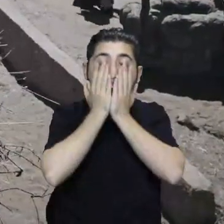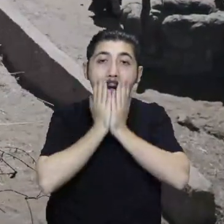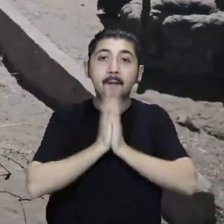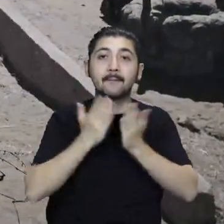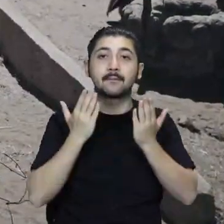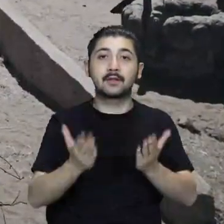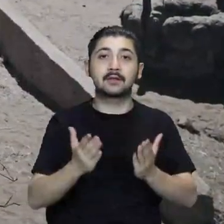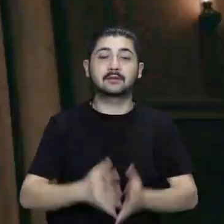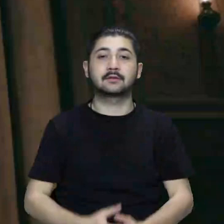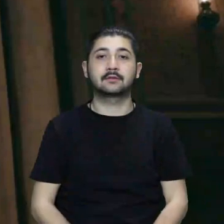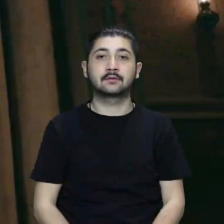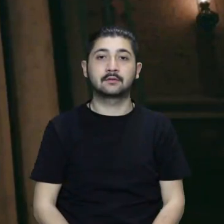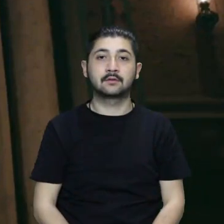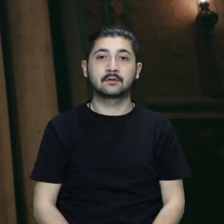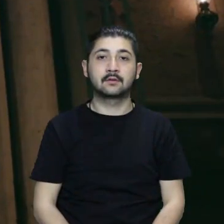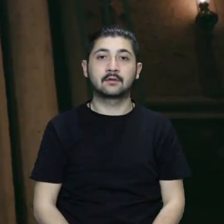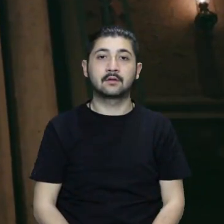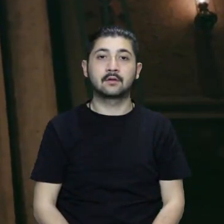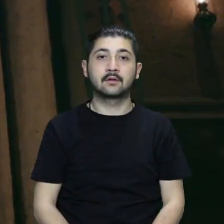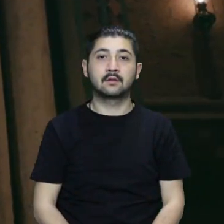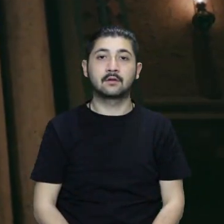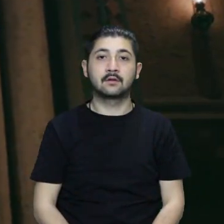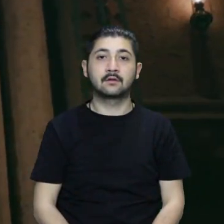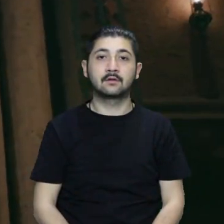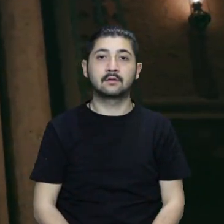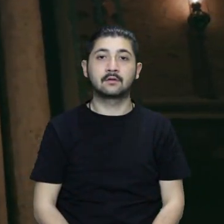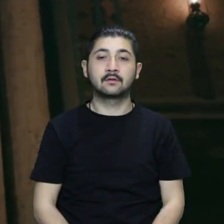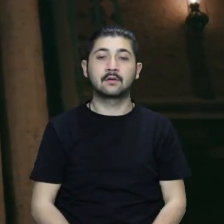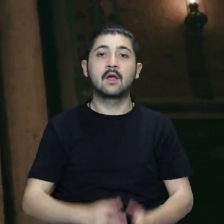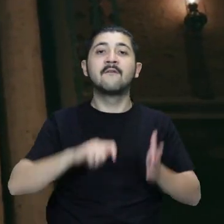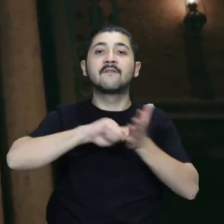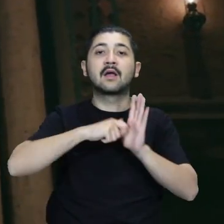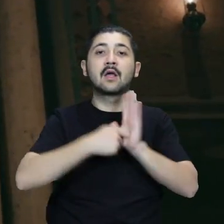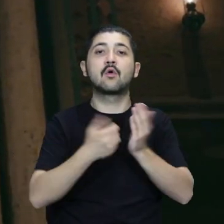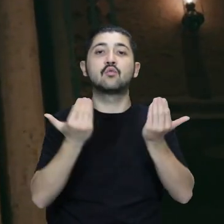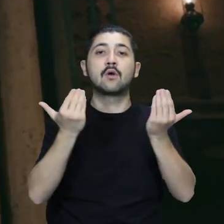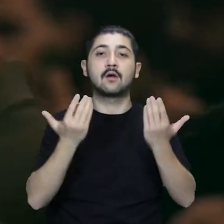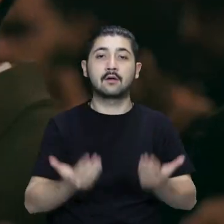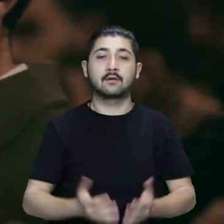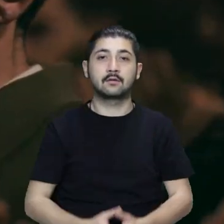ve selamun alel murselin velhamdülillahi rabbil alemin el Fatiha.